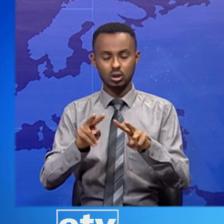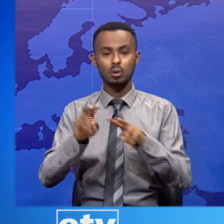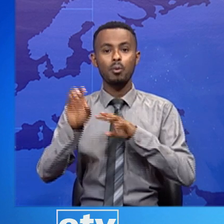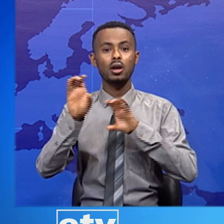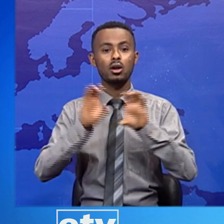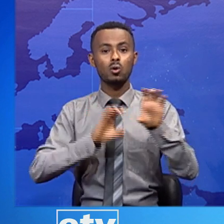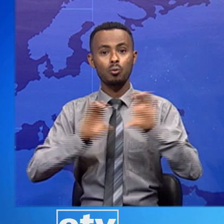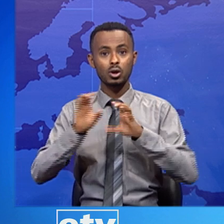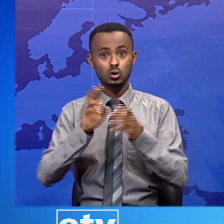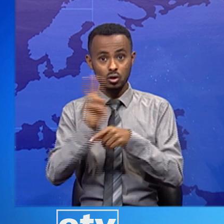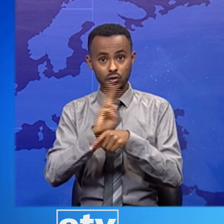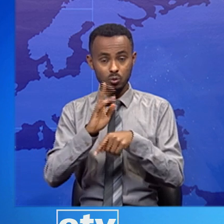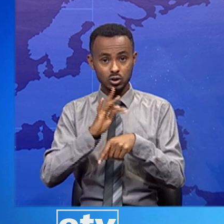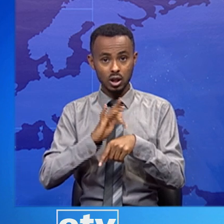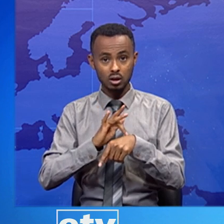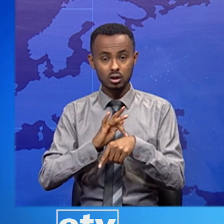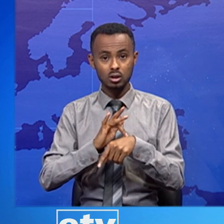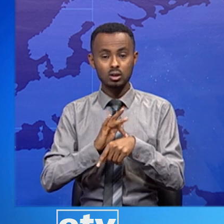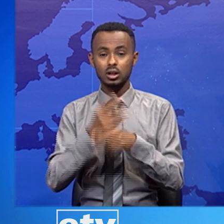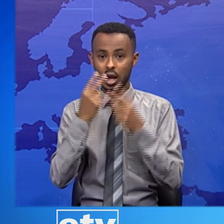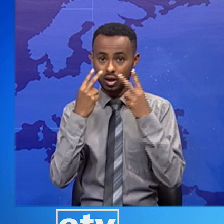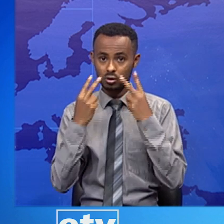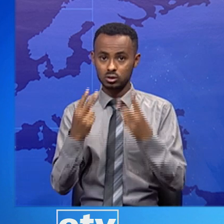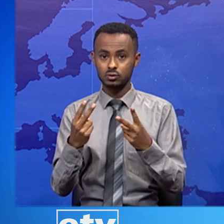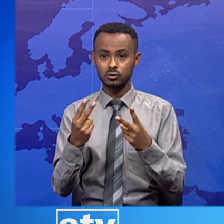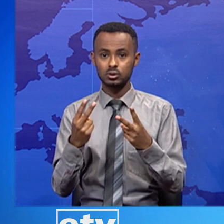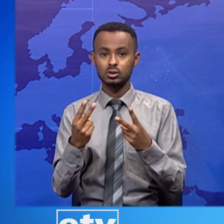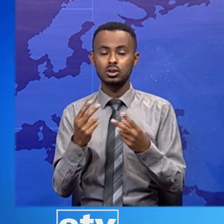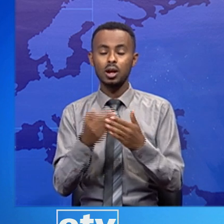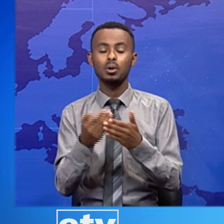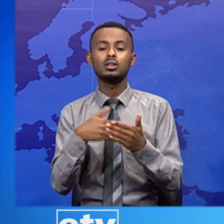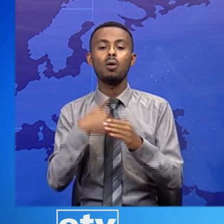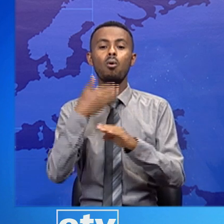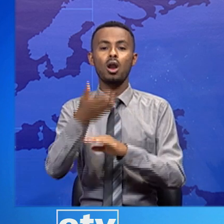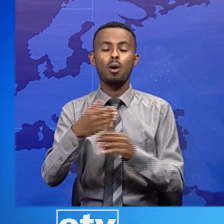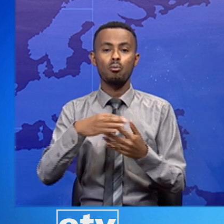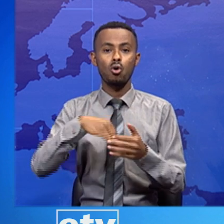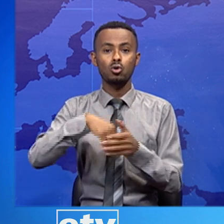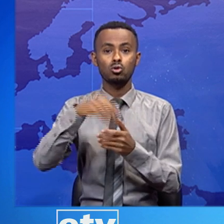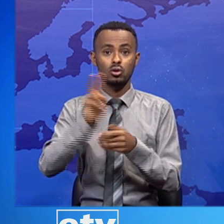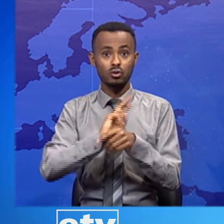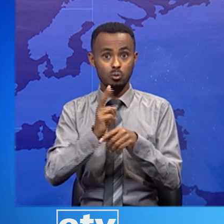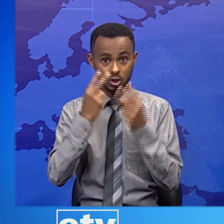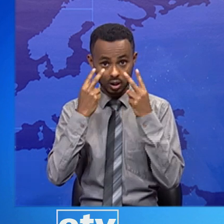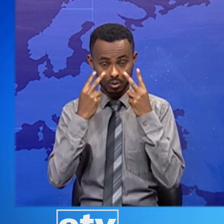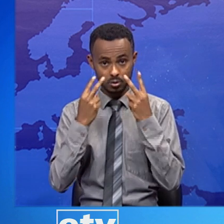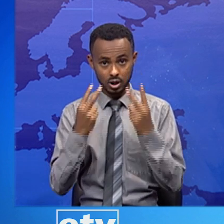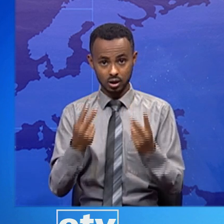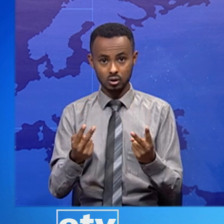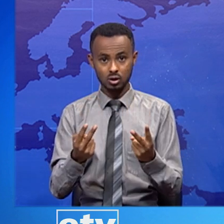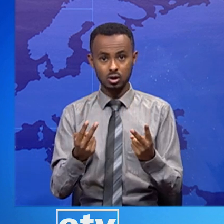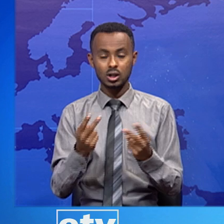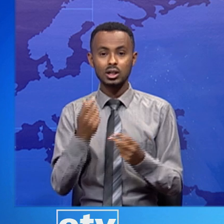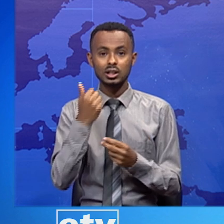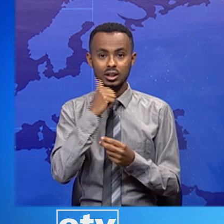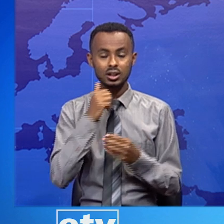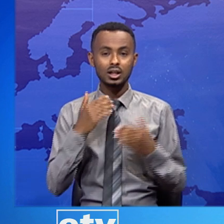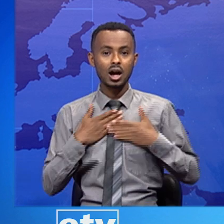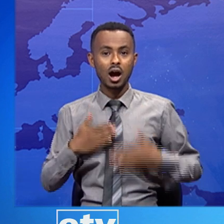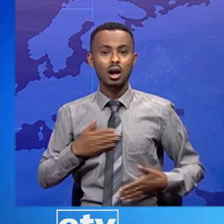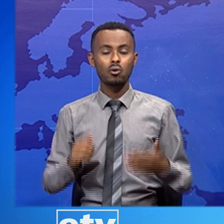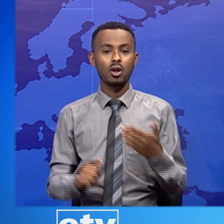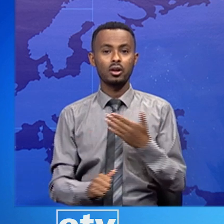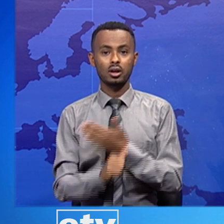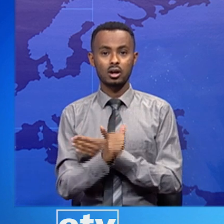ለጥናት ትኩረት ባደረኩባቸው ፊልሞች ላይ እንዳየሁት እናም ከዛ በኋላ በወጡት ፊልሞች ላይ እንደምንመለከተው